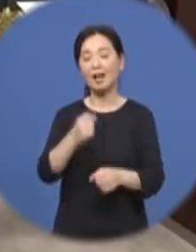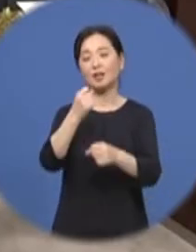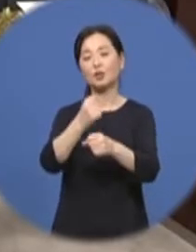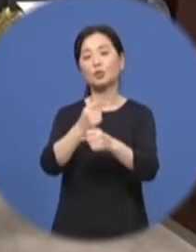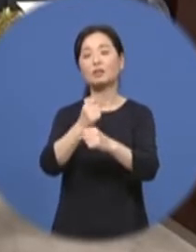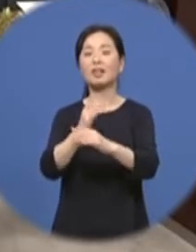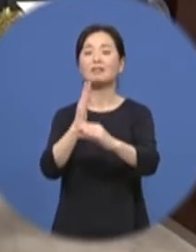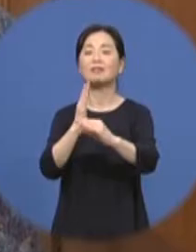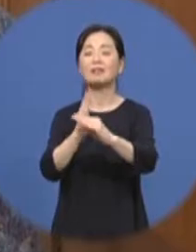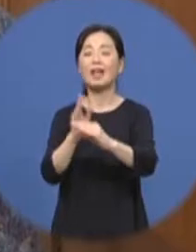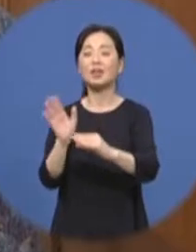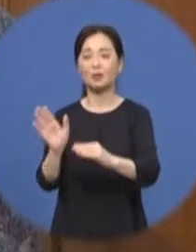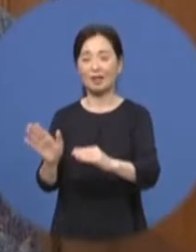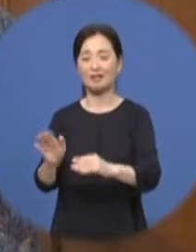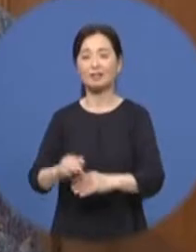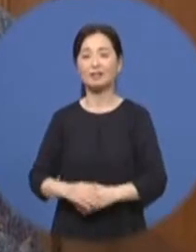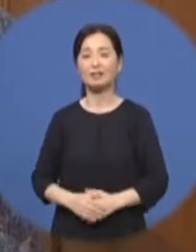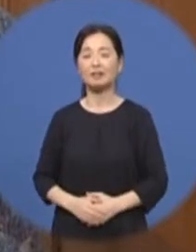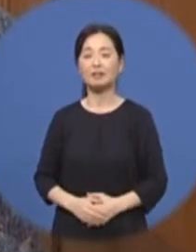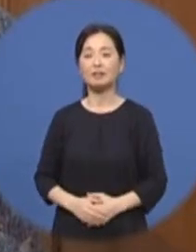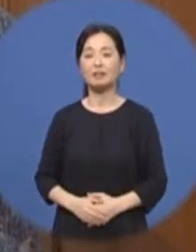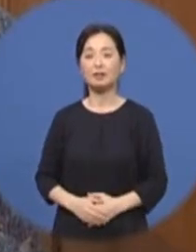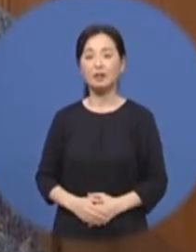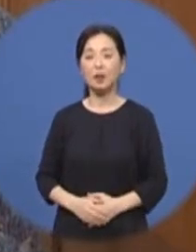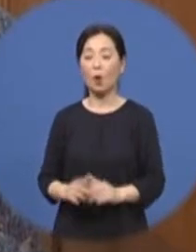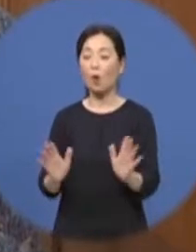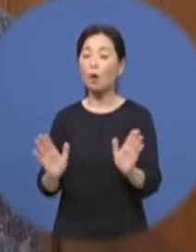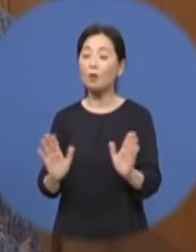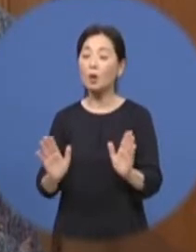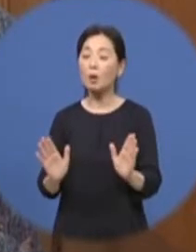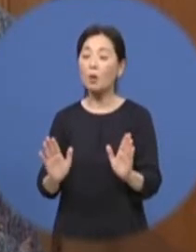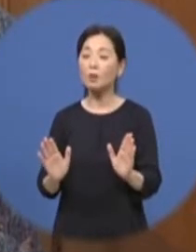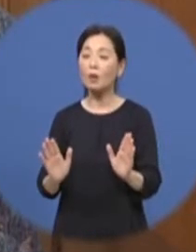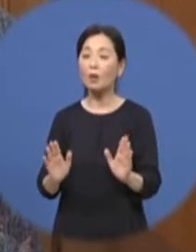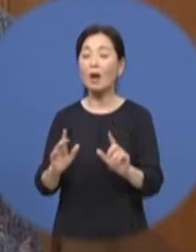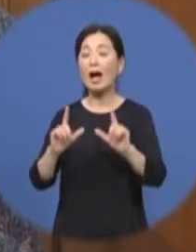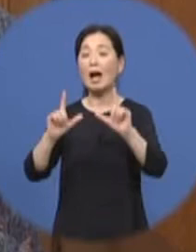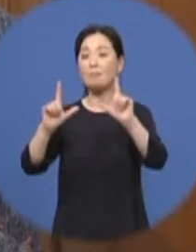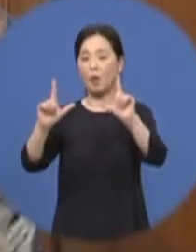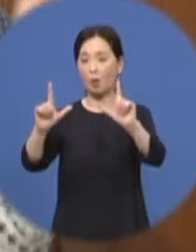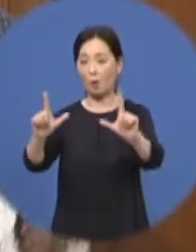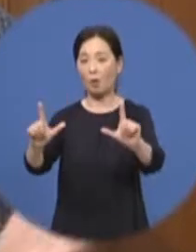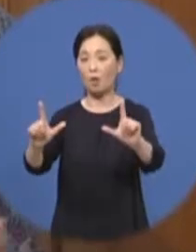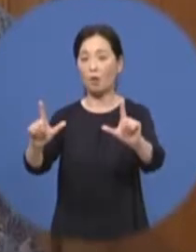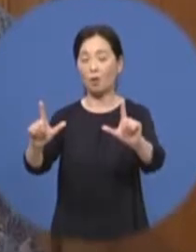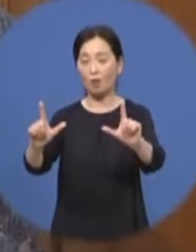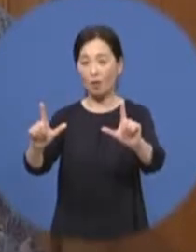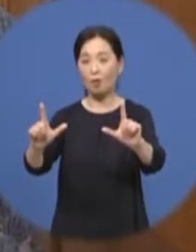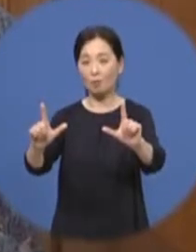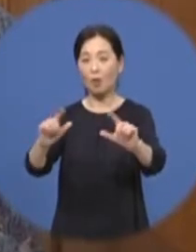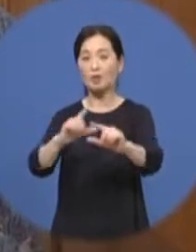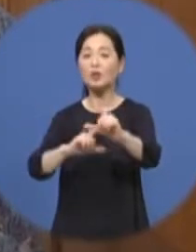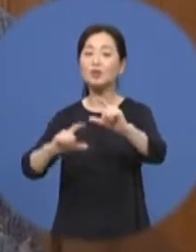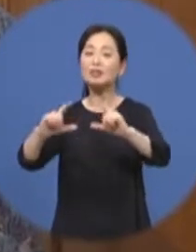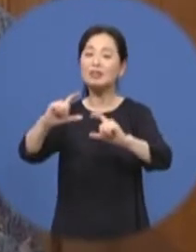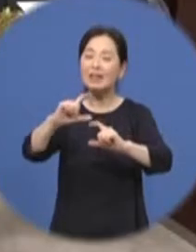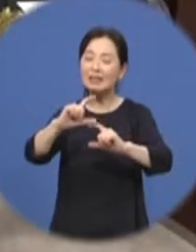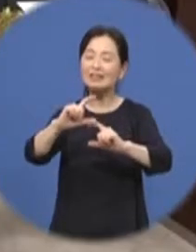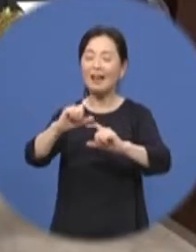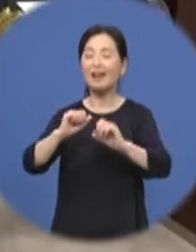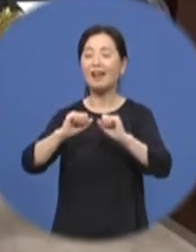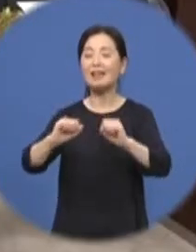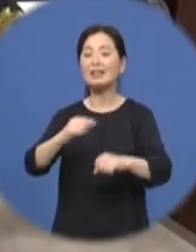しみですね、はい、 その子どものステージを今年はプラスして行きたいな